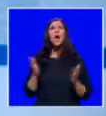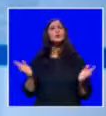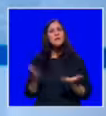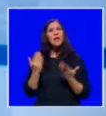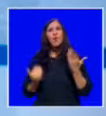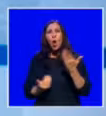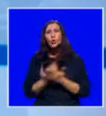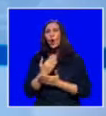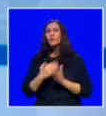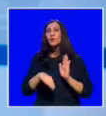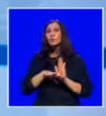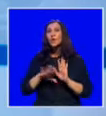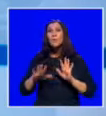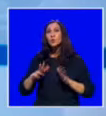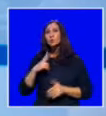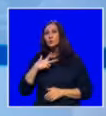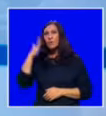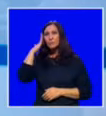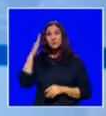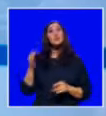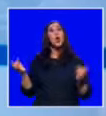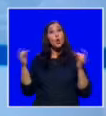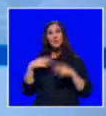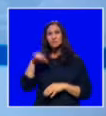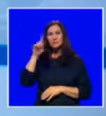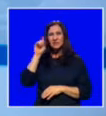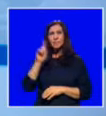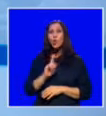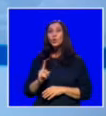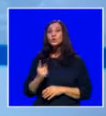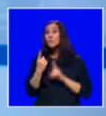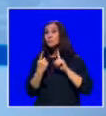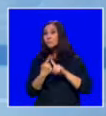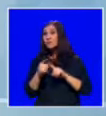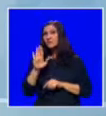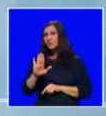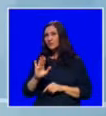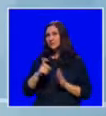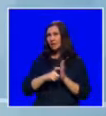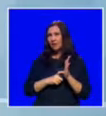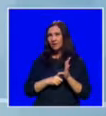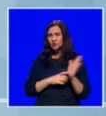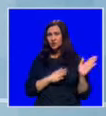отново депутат, а може би социален министър отново, не зная, кои са първите ви задачи?